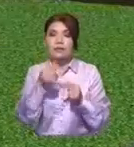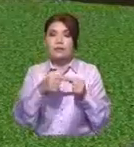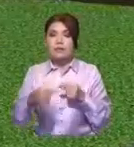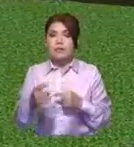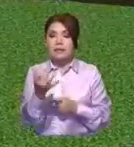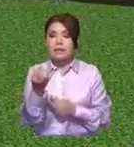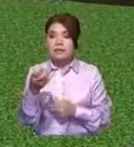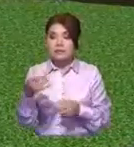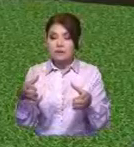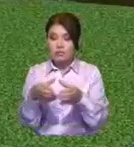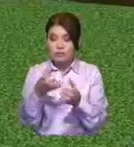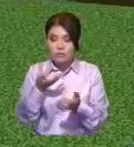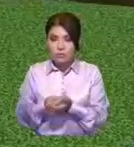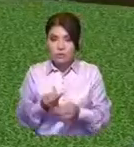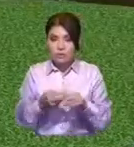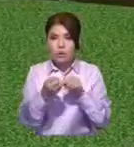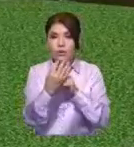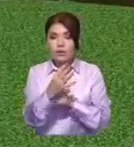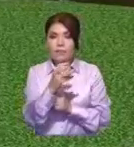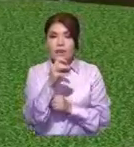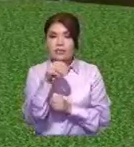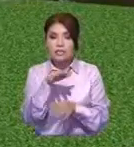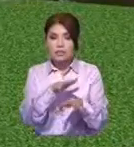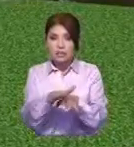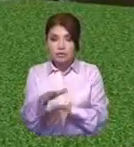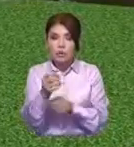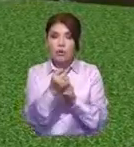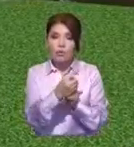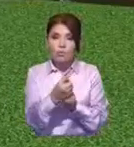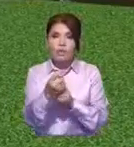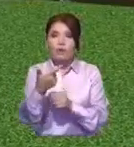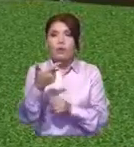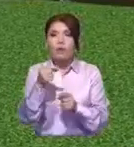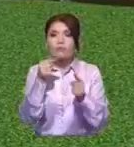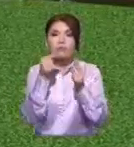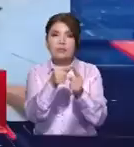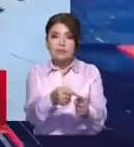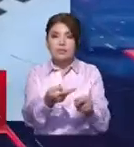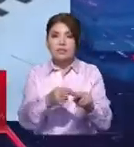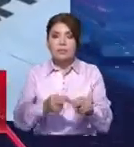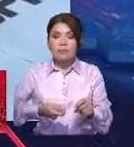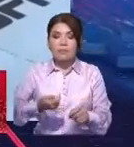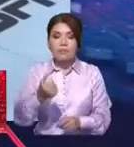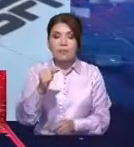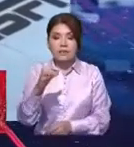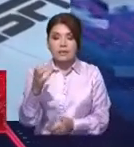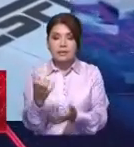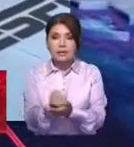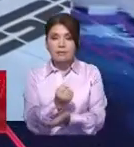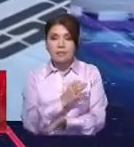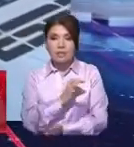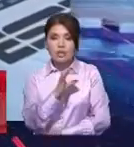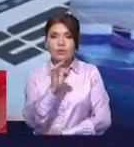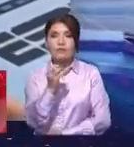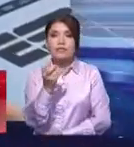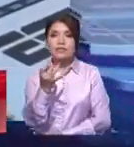Месси өз командасында 14 матч өткізіп, онда ол 11 гол соғып, 5 нәтижелі пас берді. Жеңіл салмақтағы UFC